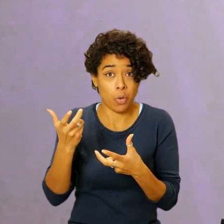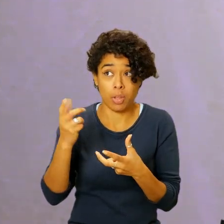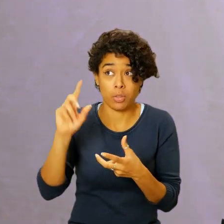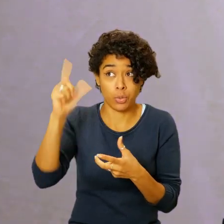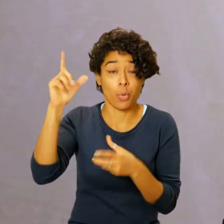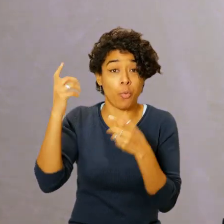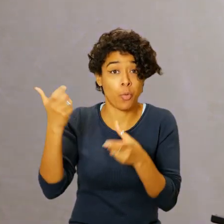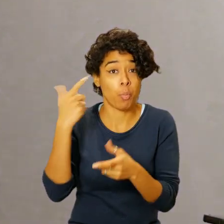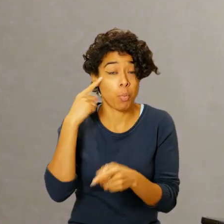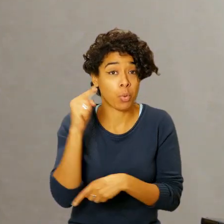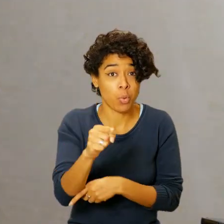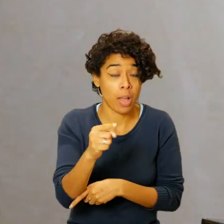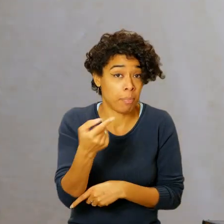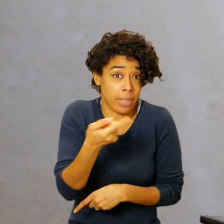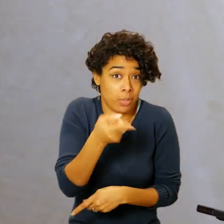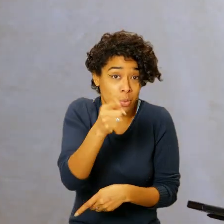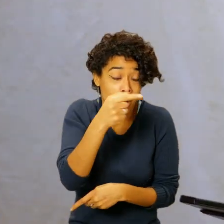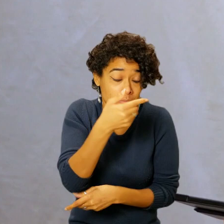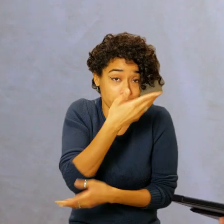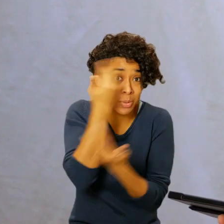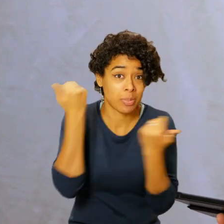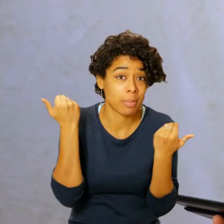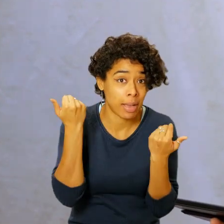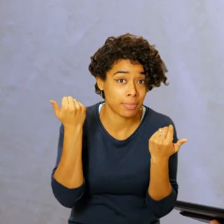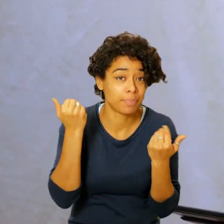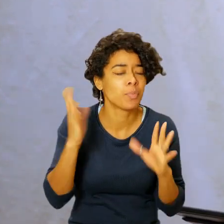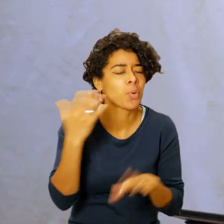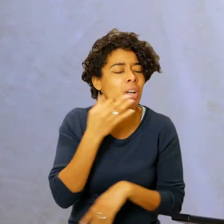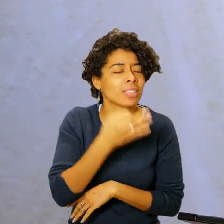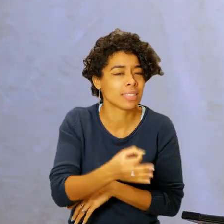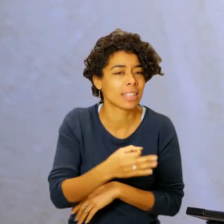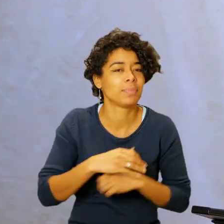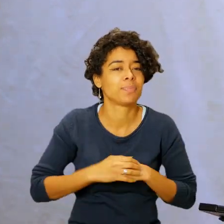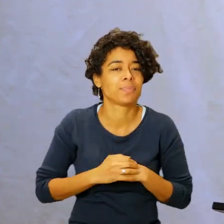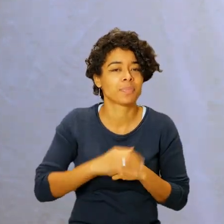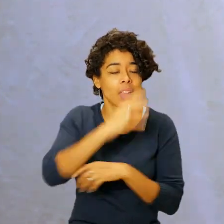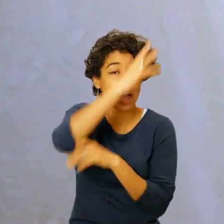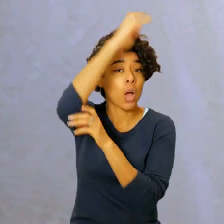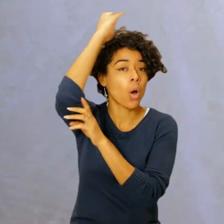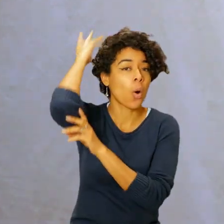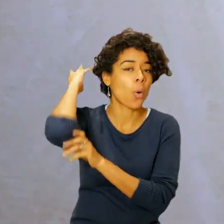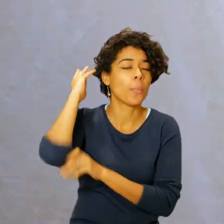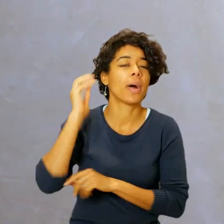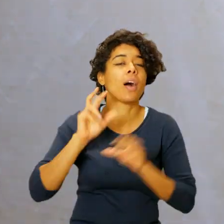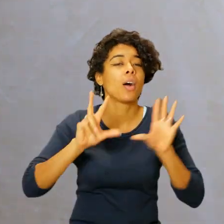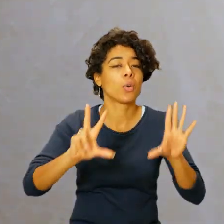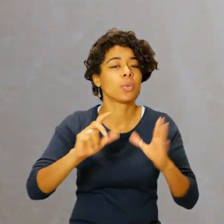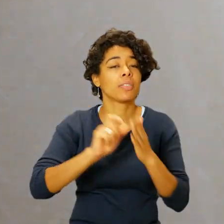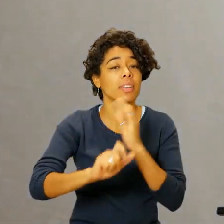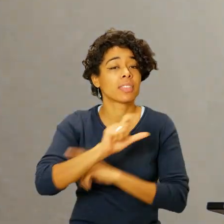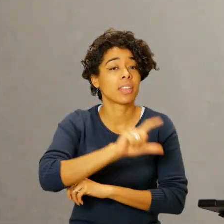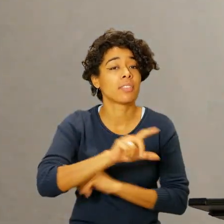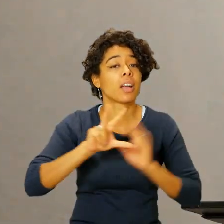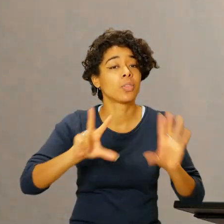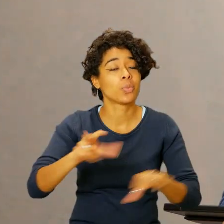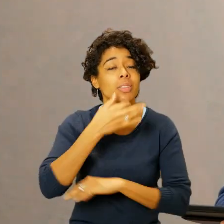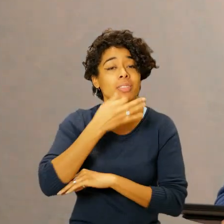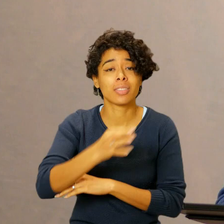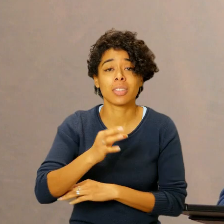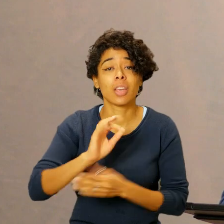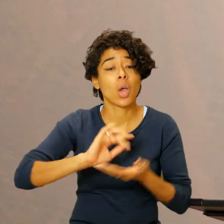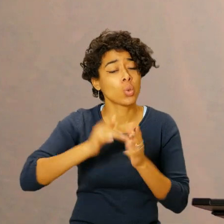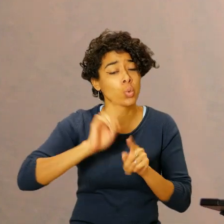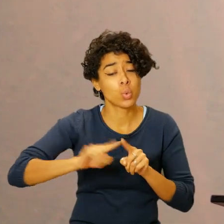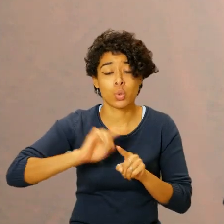aperçoives. Pourquoi je dis ça ? La Bible nous dit, de Romains 8, 28, « Nous savons du reste que toute chose concourt au bien de ceux qui aiment